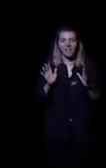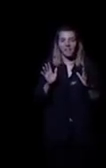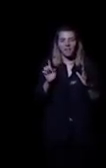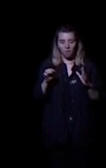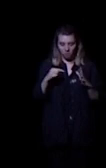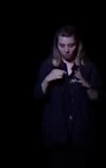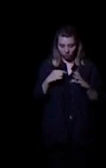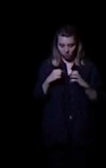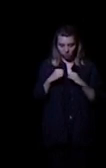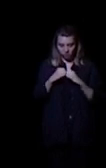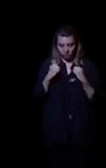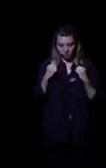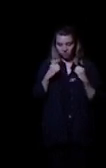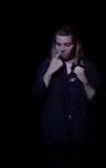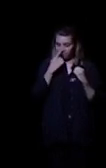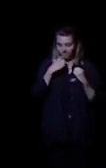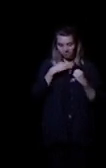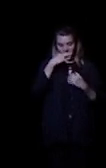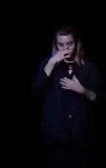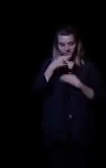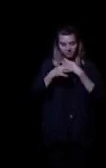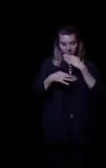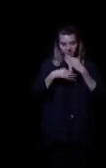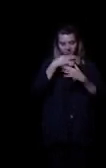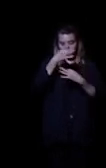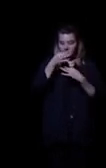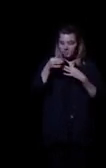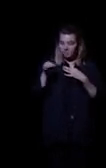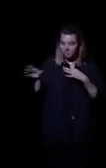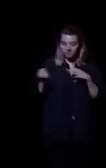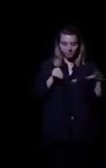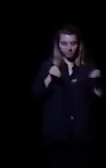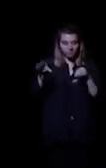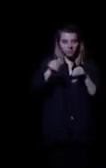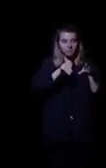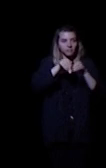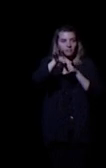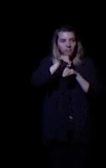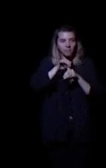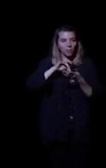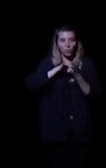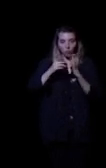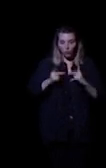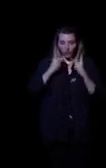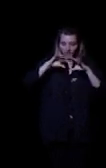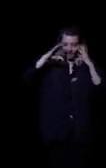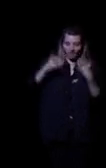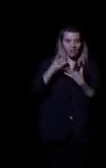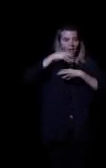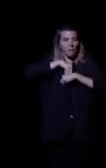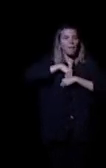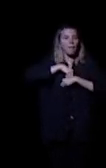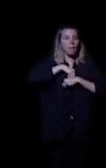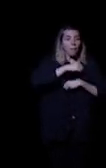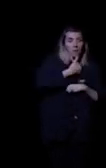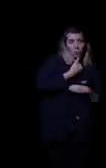il faut arriver à en faire le fil conducteur qui rassemble, que vous exercez, que vous pratiquez dans toutes les facettes de vos vies personnelles et